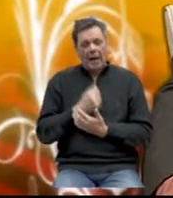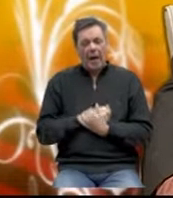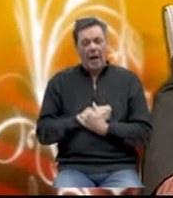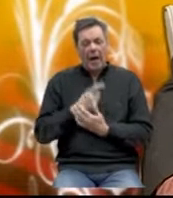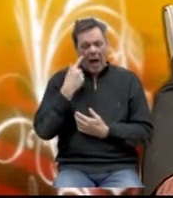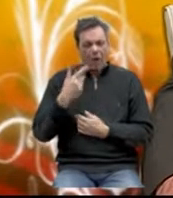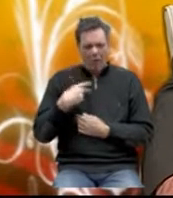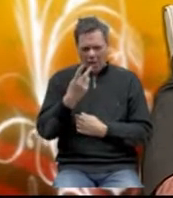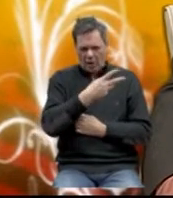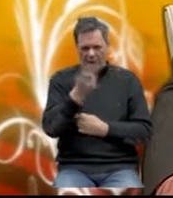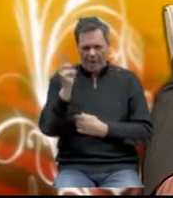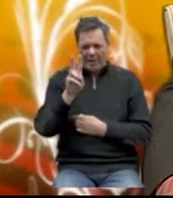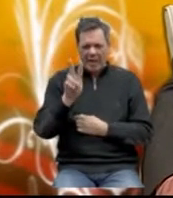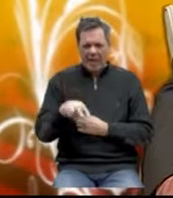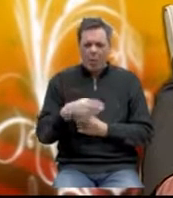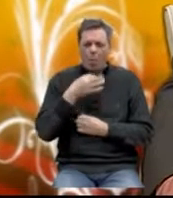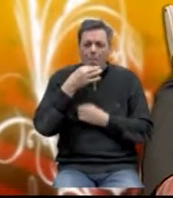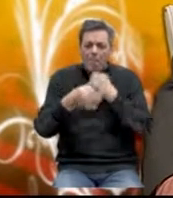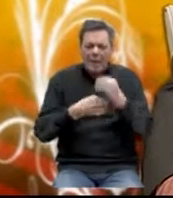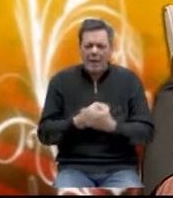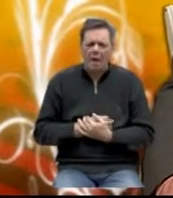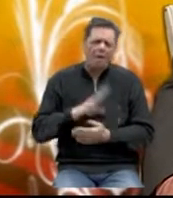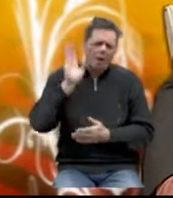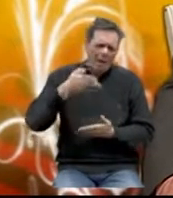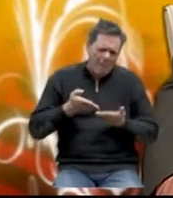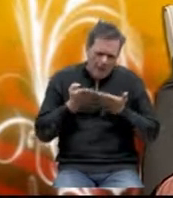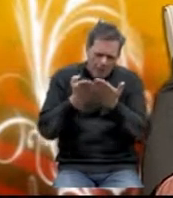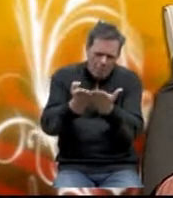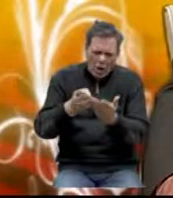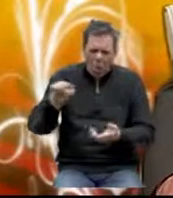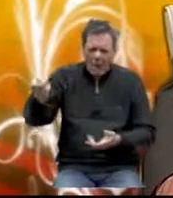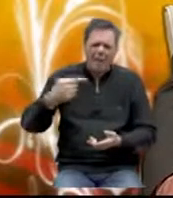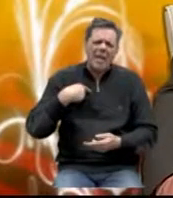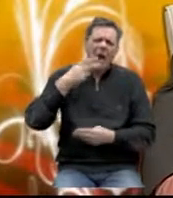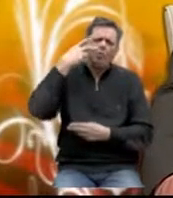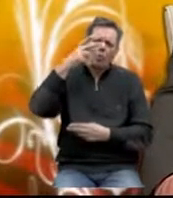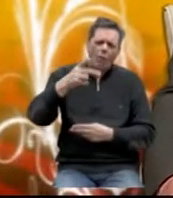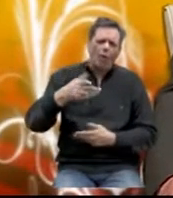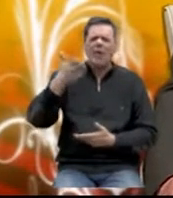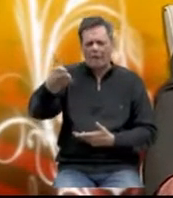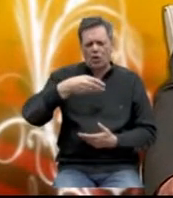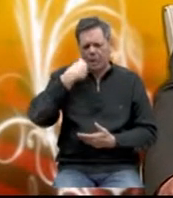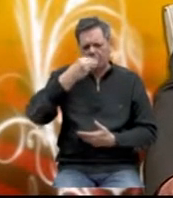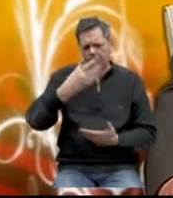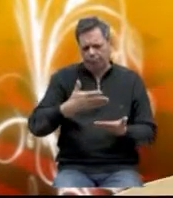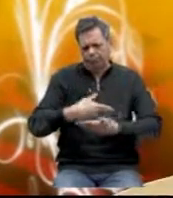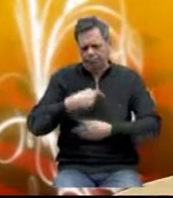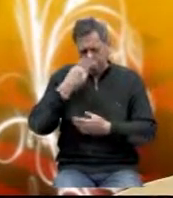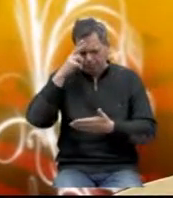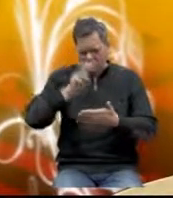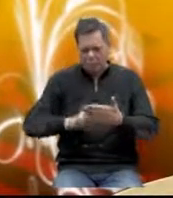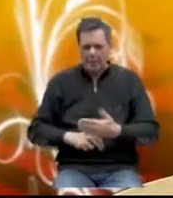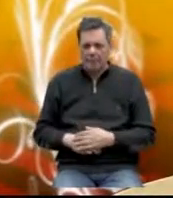naši gledatelji imaju kakvo pitanje, neka upute k vama, pa ću ja odgovoriti, pa ćete im vi pročitati. Odlično, to. Da. A